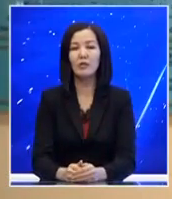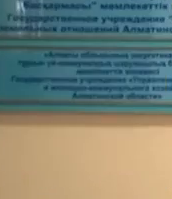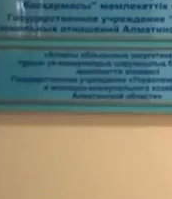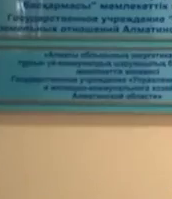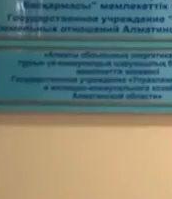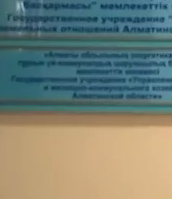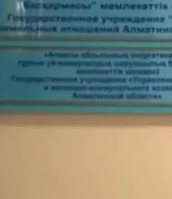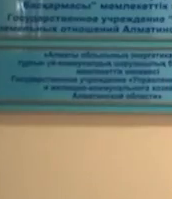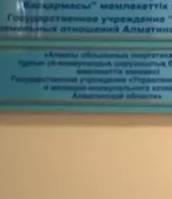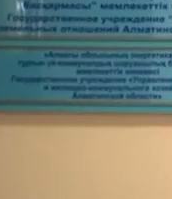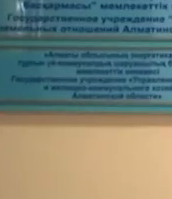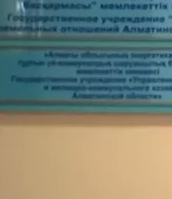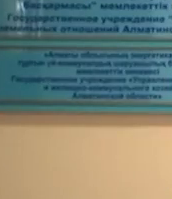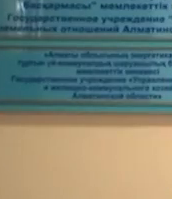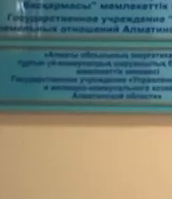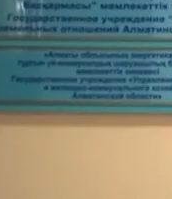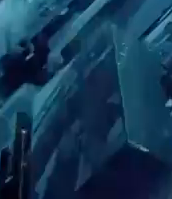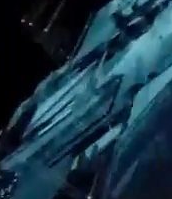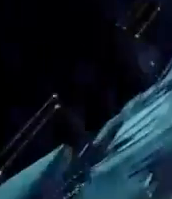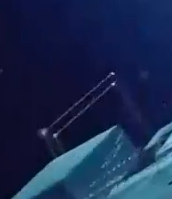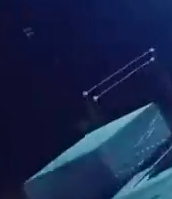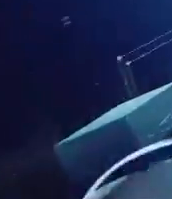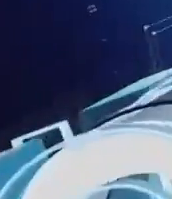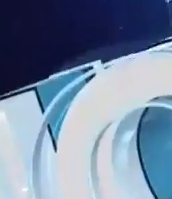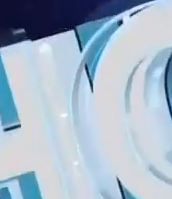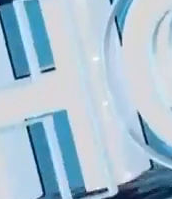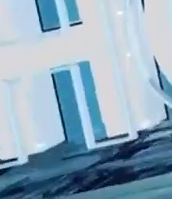Кайнышева, Бигзат Кажмуханов, телеканал ЖИТСУ.